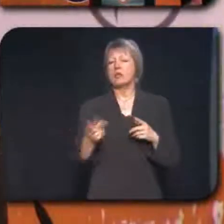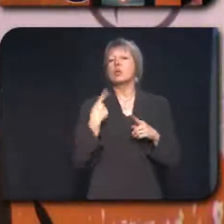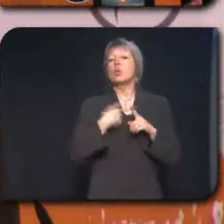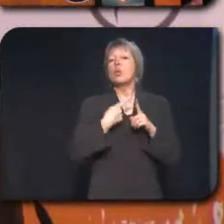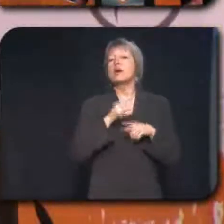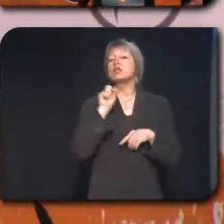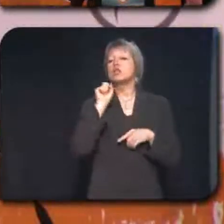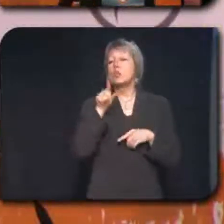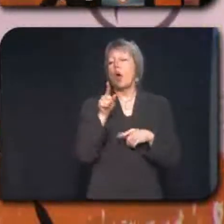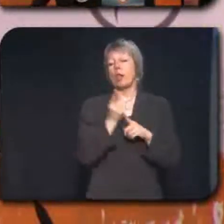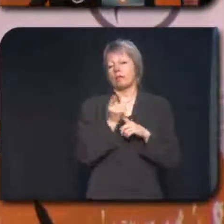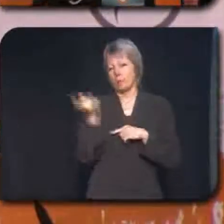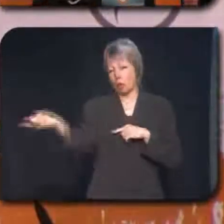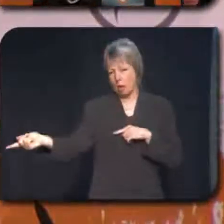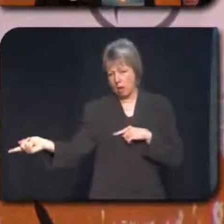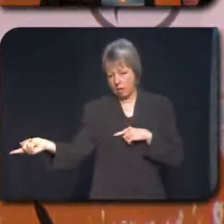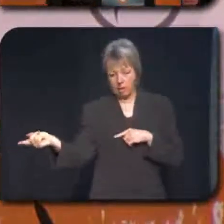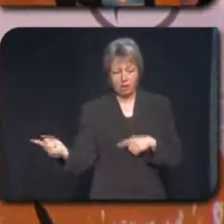wegschmeißen